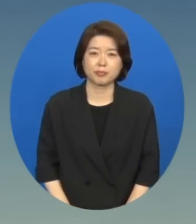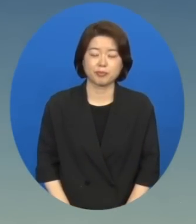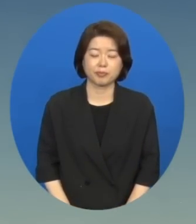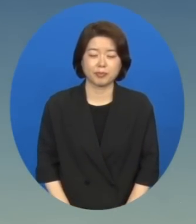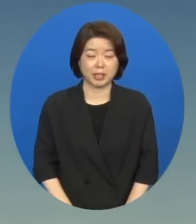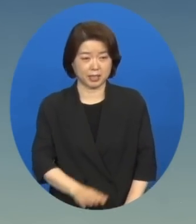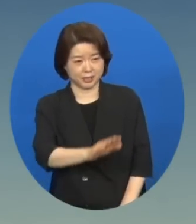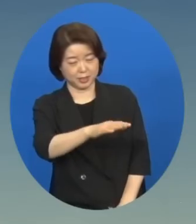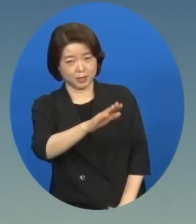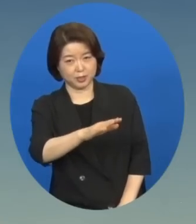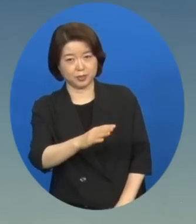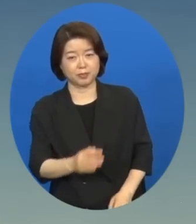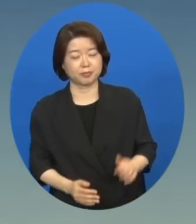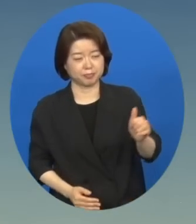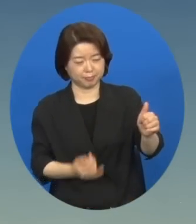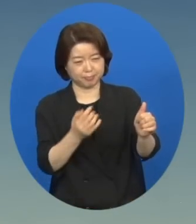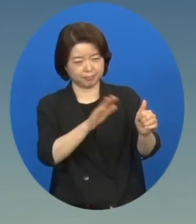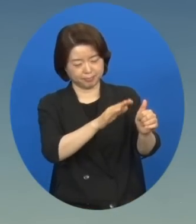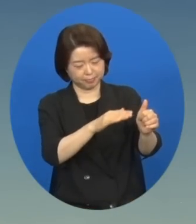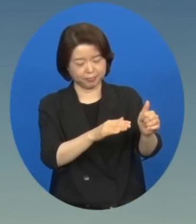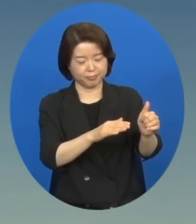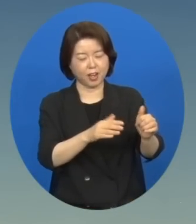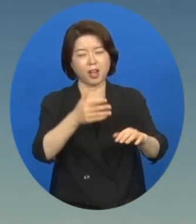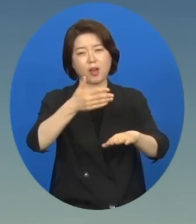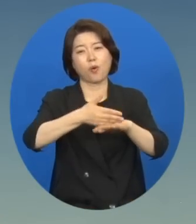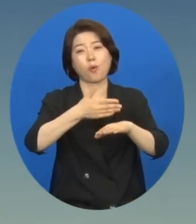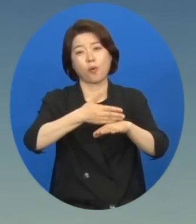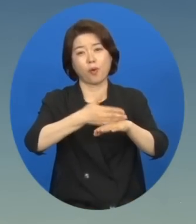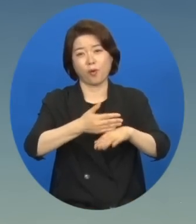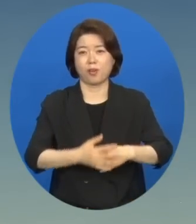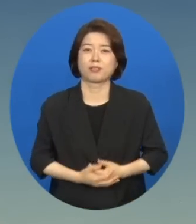남편 고마워,